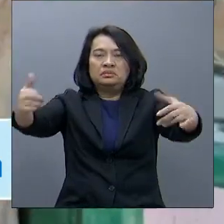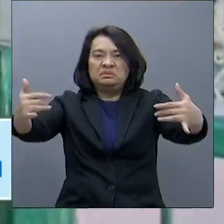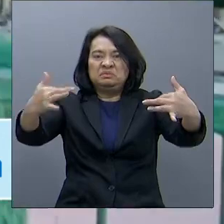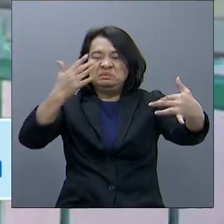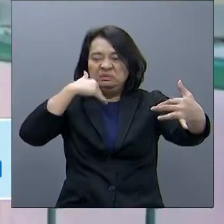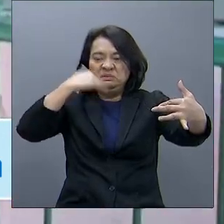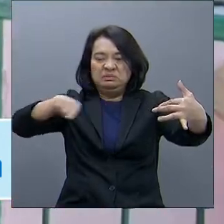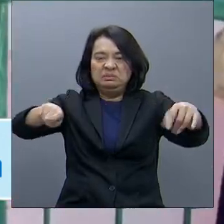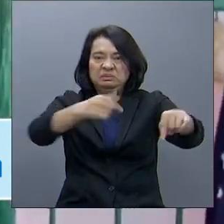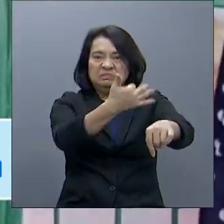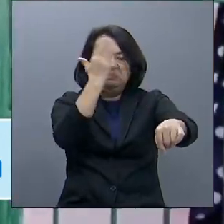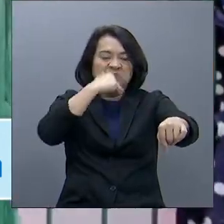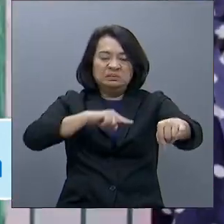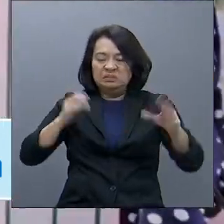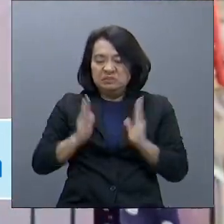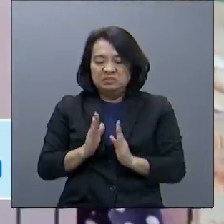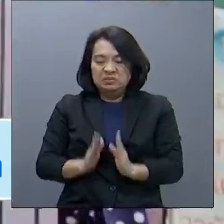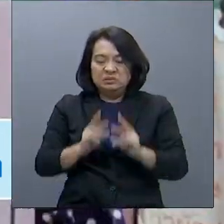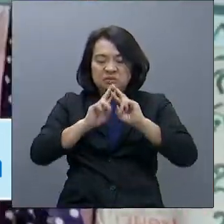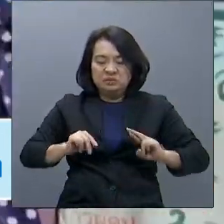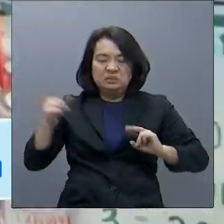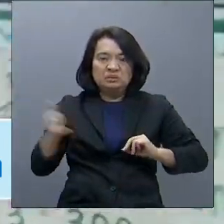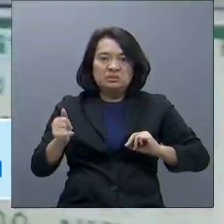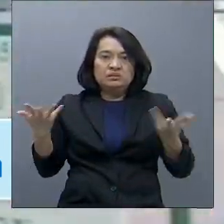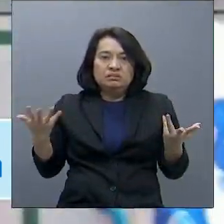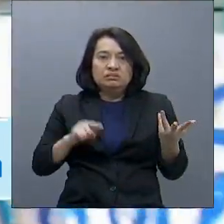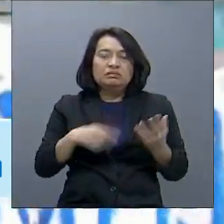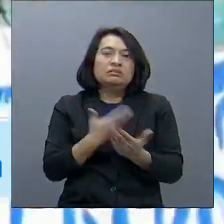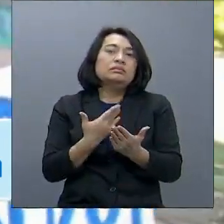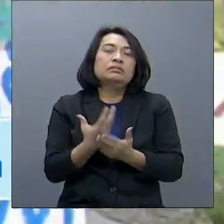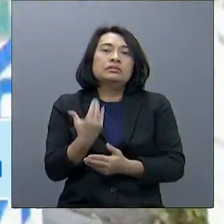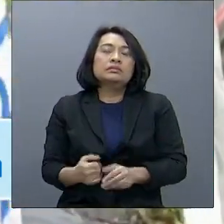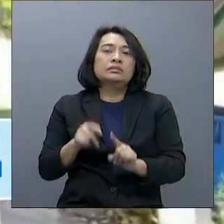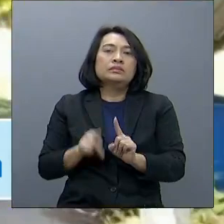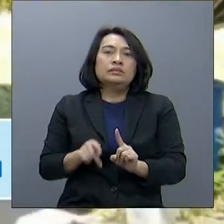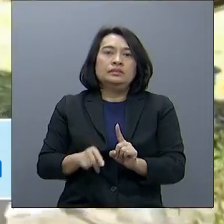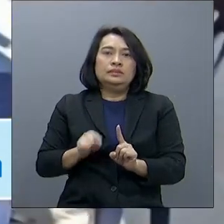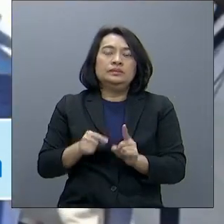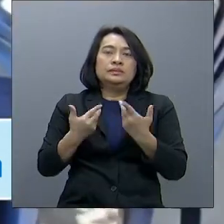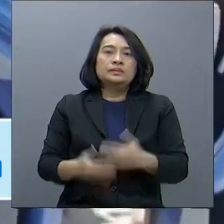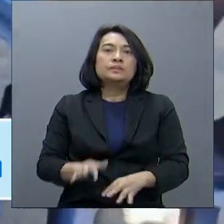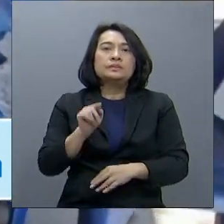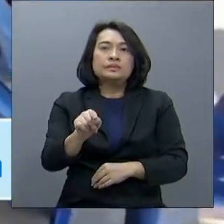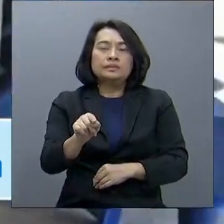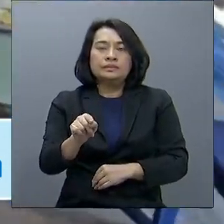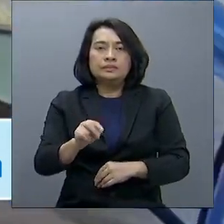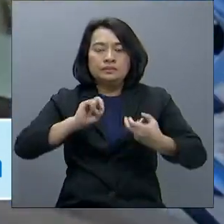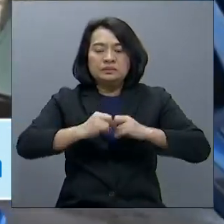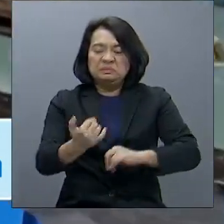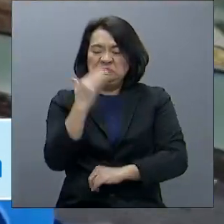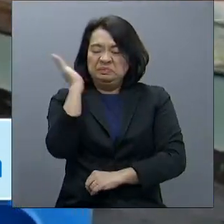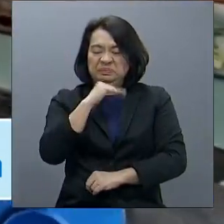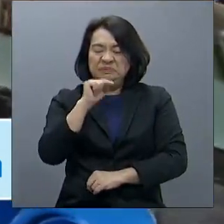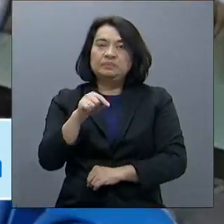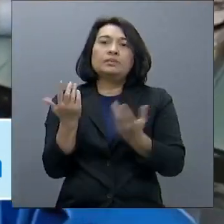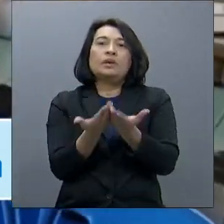ลงไปแบบนี้ทนกลิ่นไม่ได้รายได้เธอเหลือเพียงแค่ 1,000 บาทเท่านั้นซึ่งไม่เพียงแต่ลูกค้าเดือดร้อนเรื่องกลิ่นค่ะครอบ